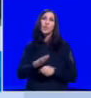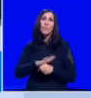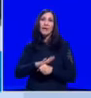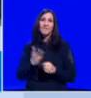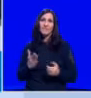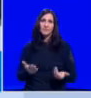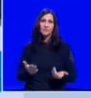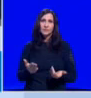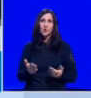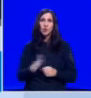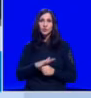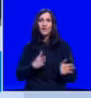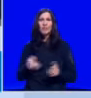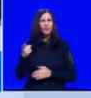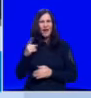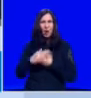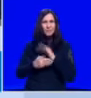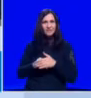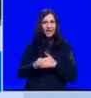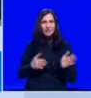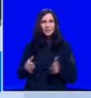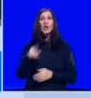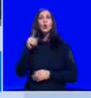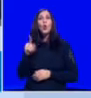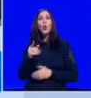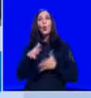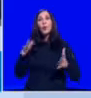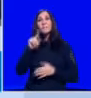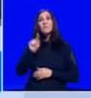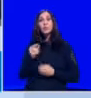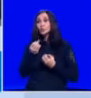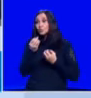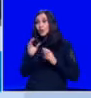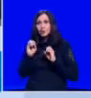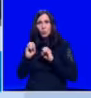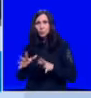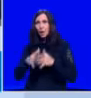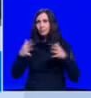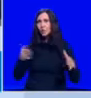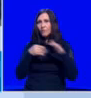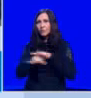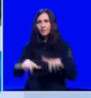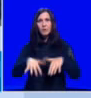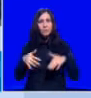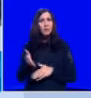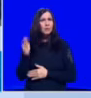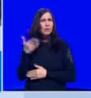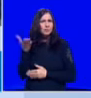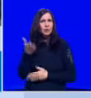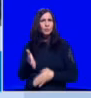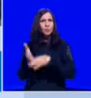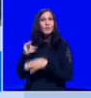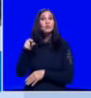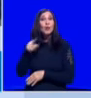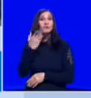дали е оправдание, но така каза. Това големият въпрос е, ако все пак случайно бъде допуснато от мнозинството вътре в парламента, дали те ще го